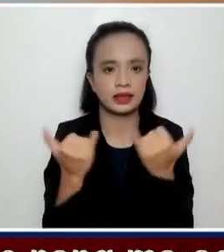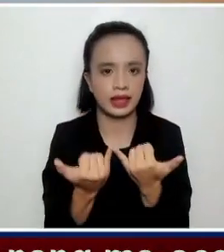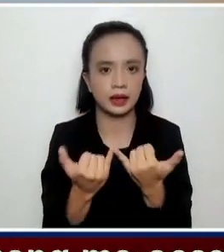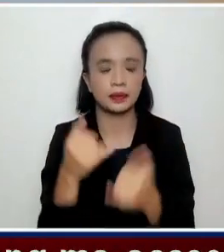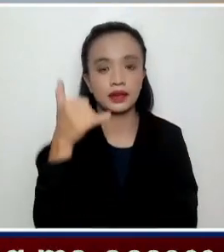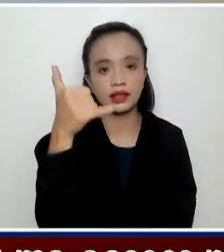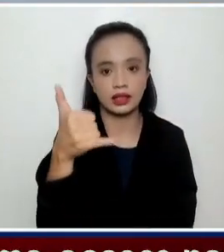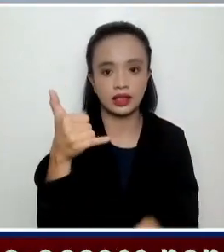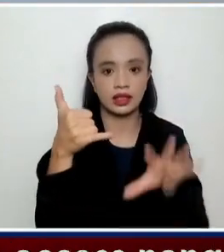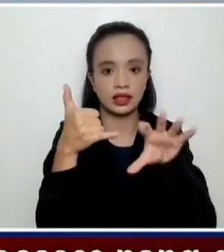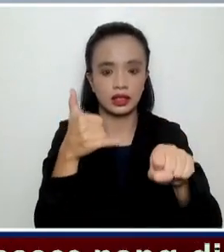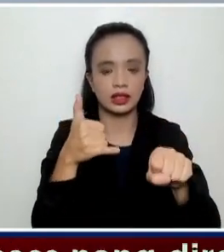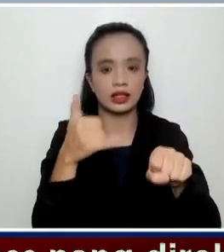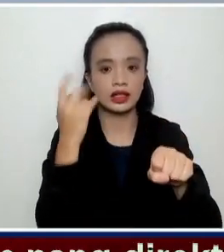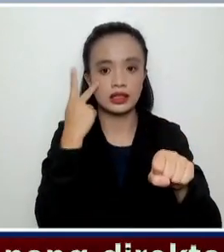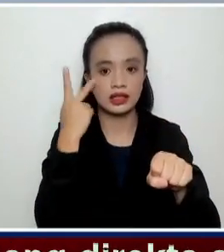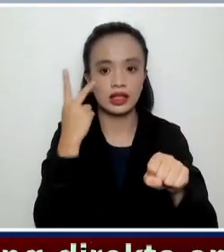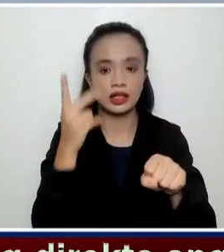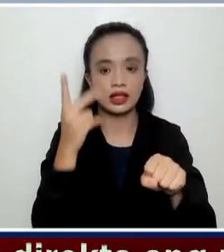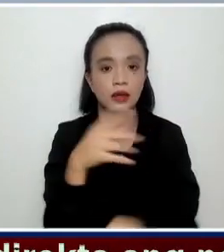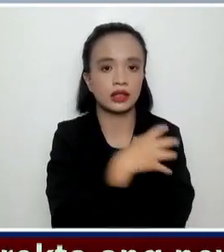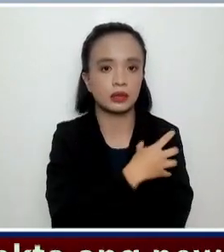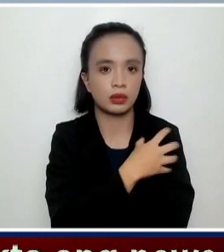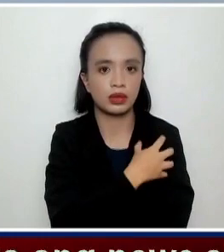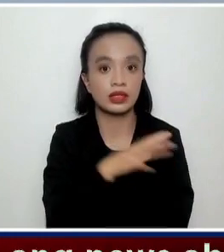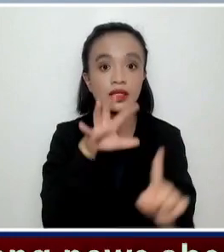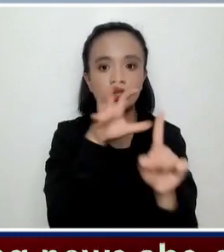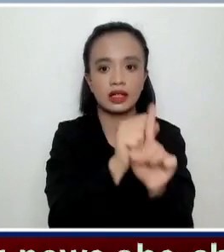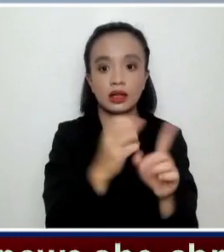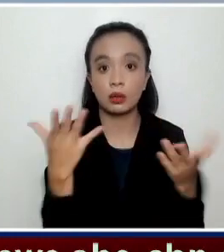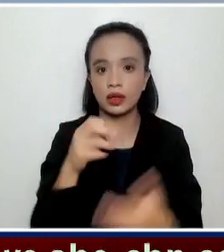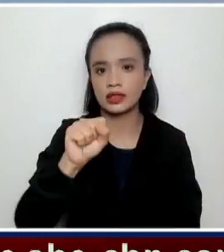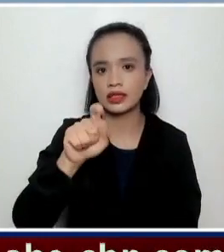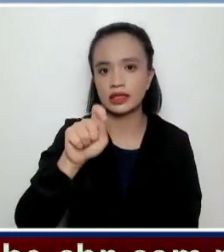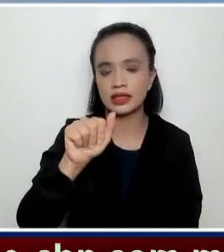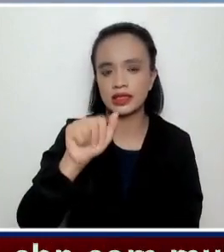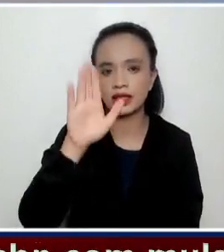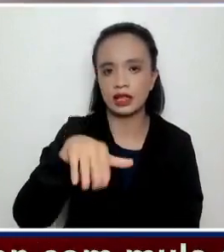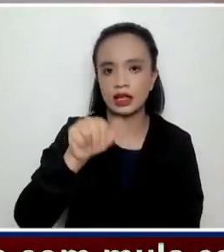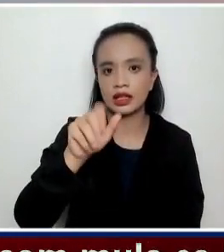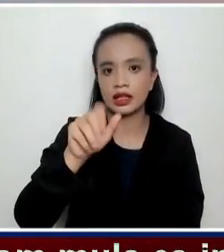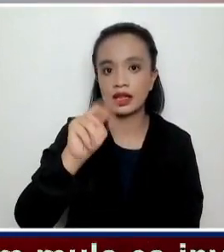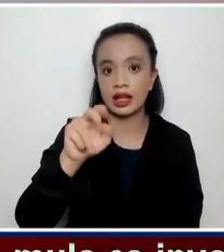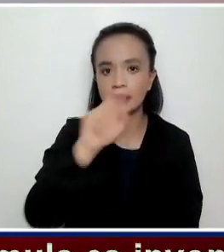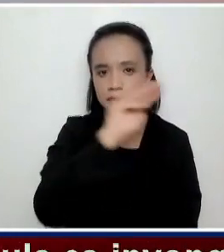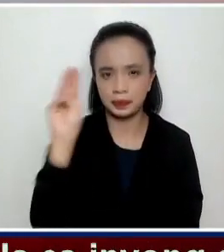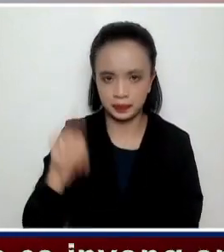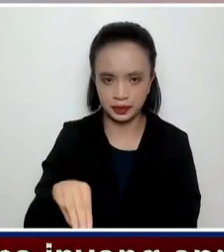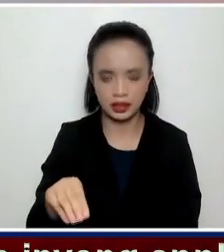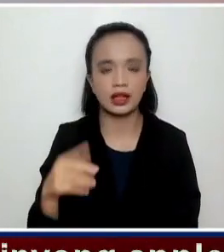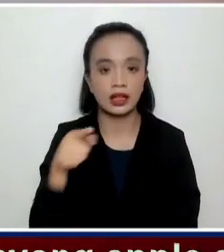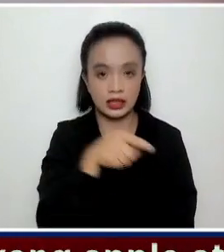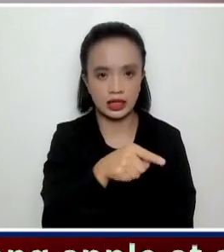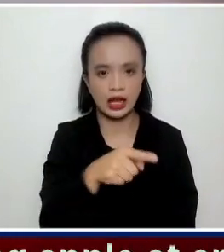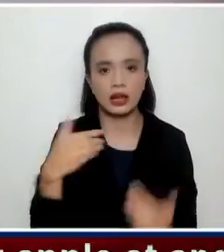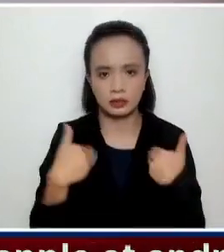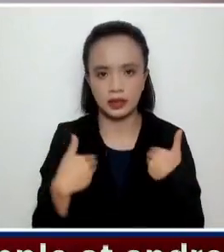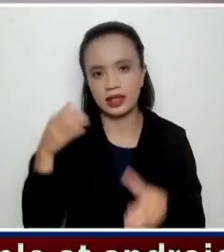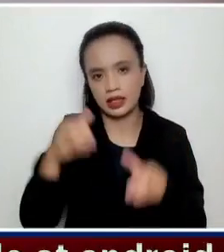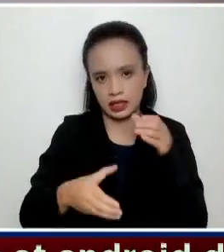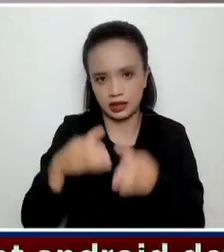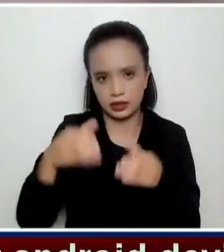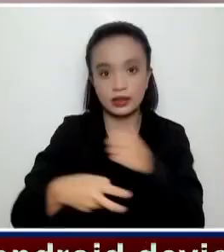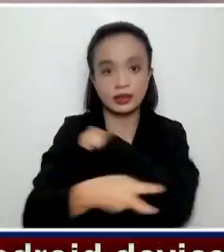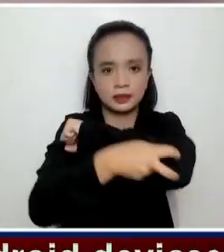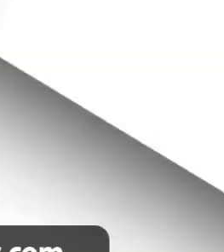CCTV, natuntun ng mga pulis ang suspect sa Santa Ana, Maynila. Mahaharap sa reklamong theft ang suspect.